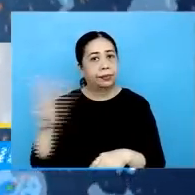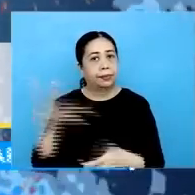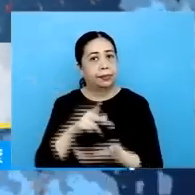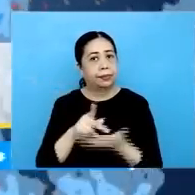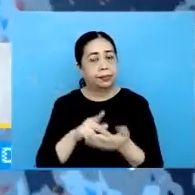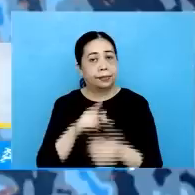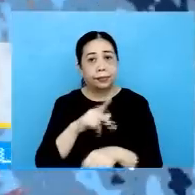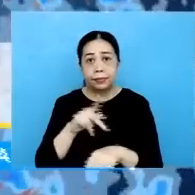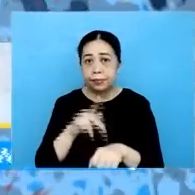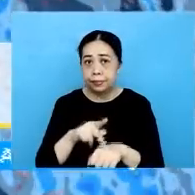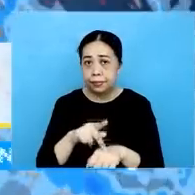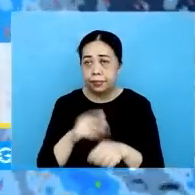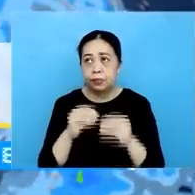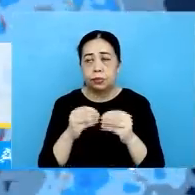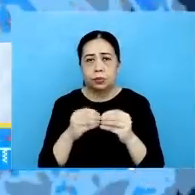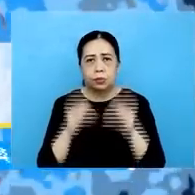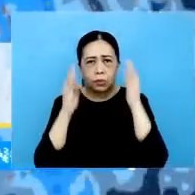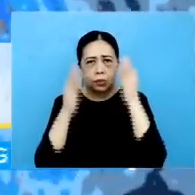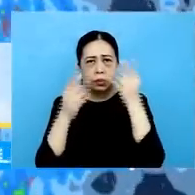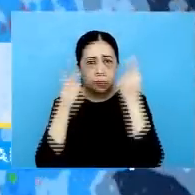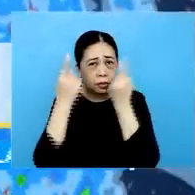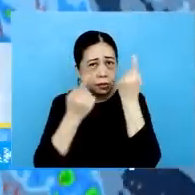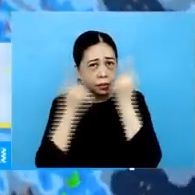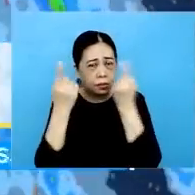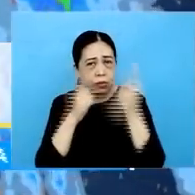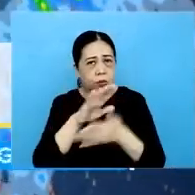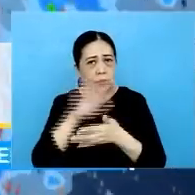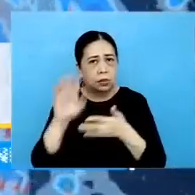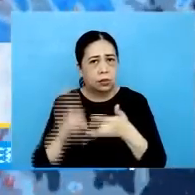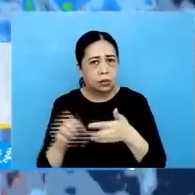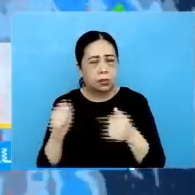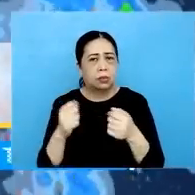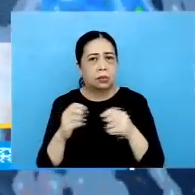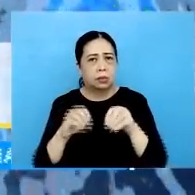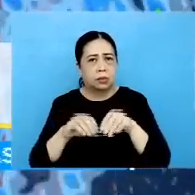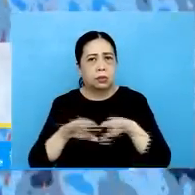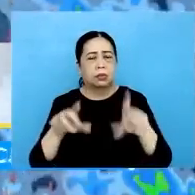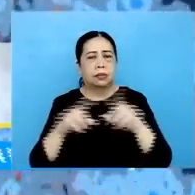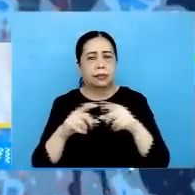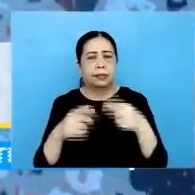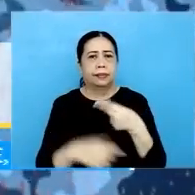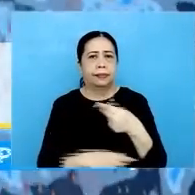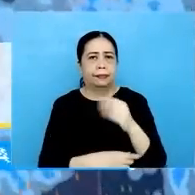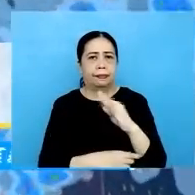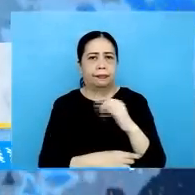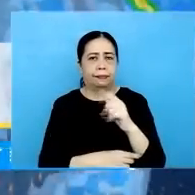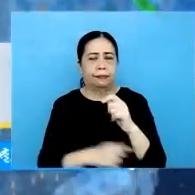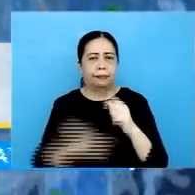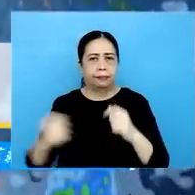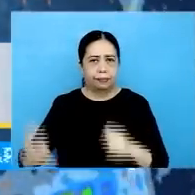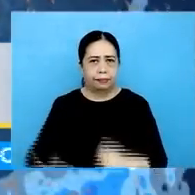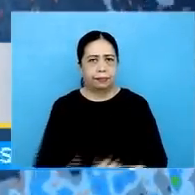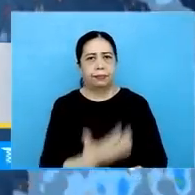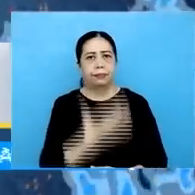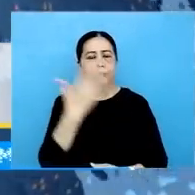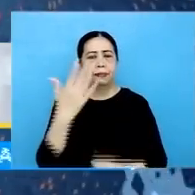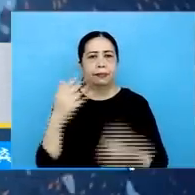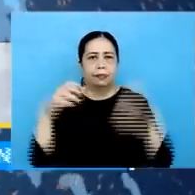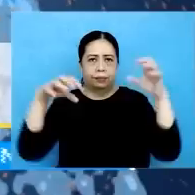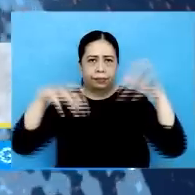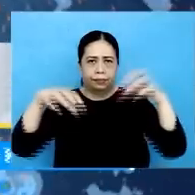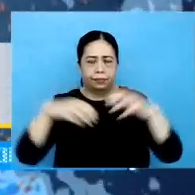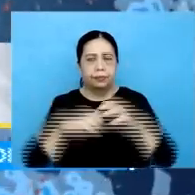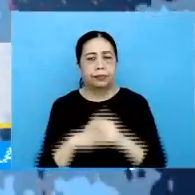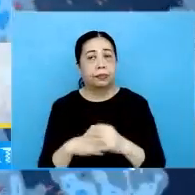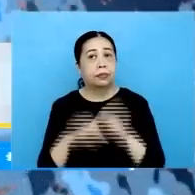ating bansa, yung mas magiging concern natin over the weekend ay ang posibleng pakiral ng hangin habagat o yung southwest monsoon. So isa sa mga bagyo